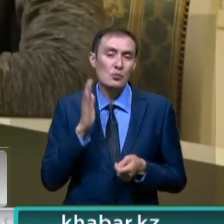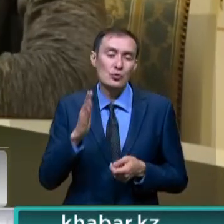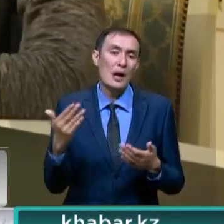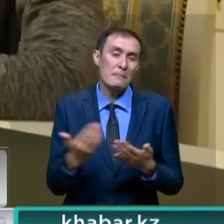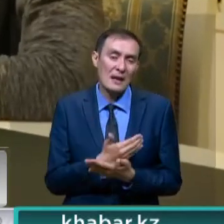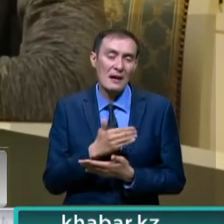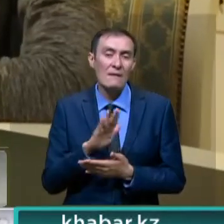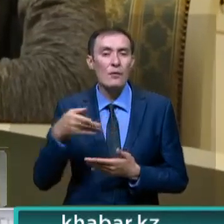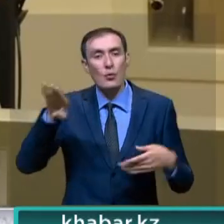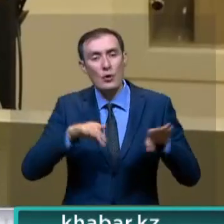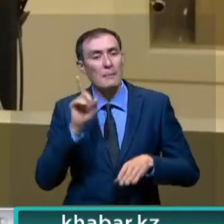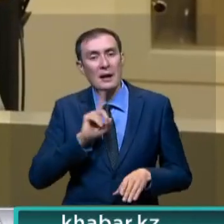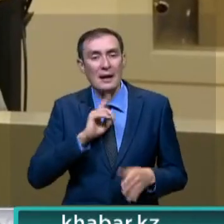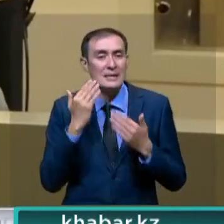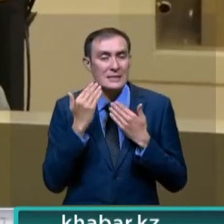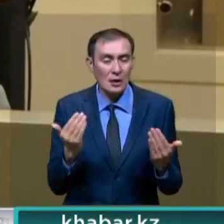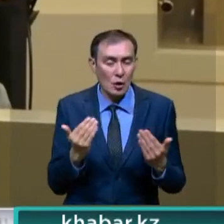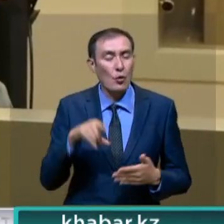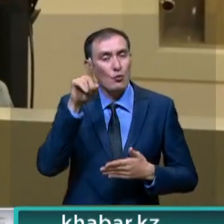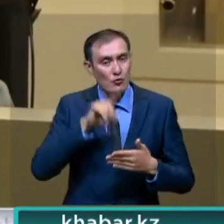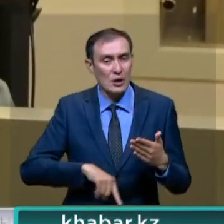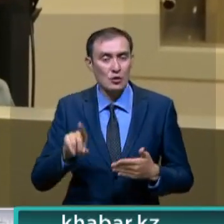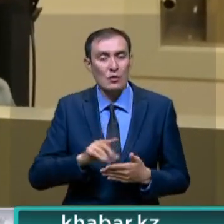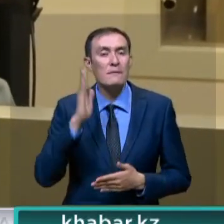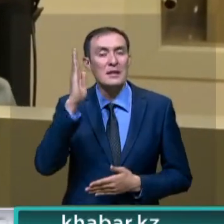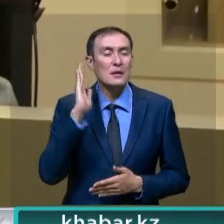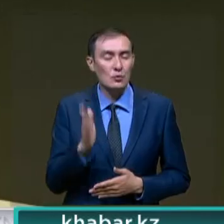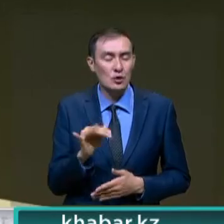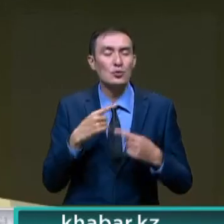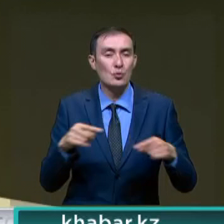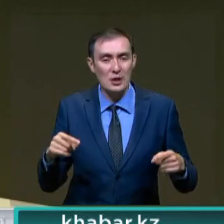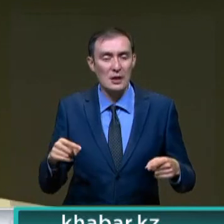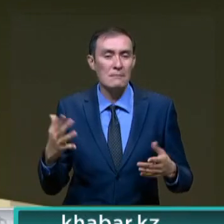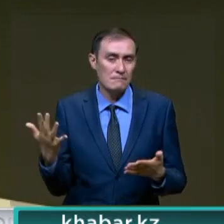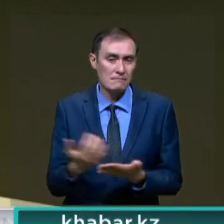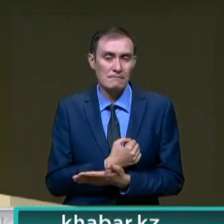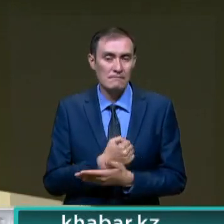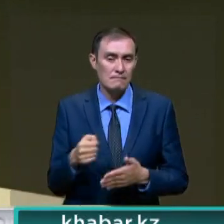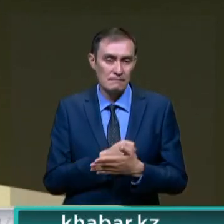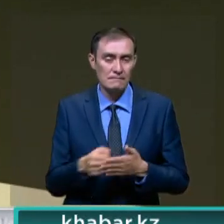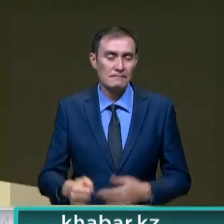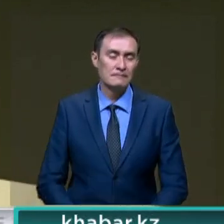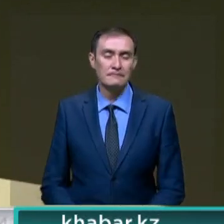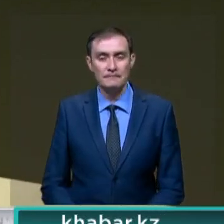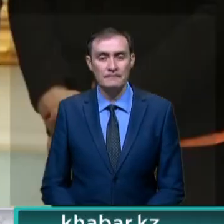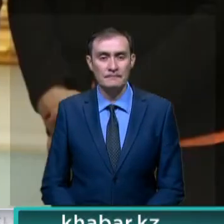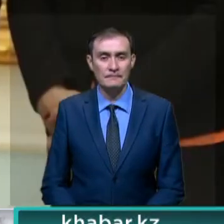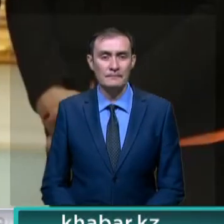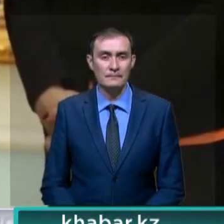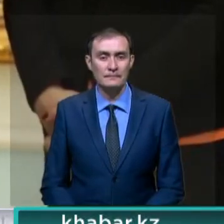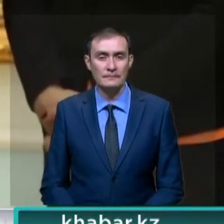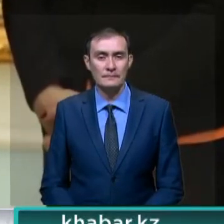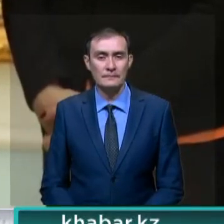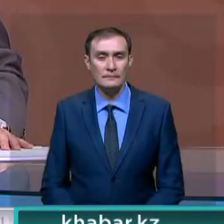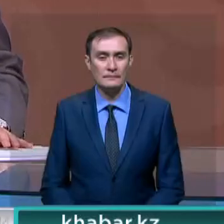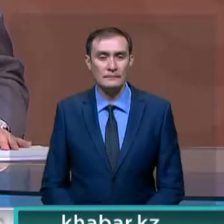еще восхождения в горы, она пока не знает. Но уверена, впереди будут и другие вершины. Дана Нуржан, Шахзод Гамиров, Россия. Итоги